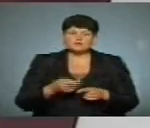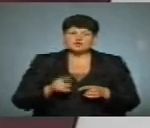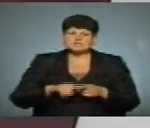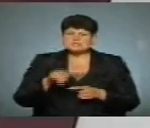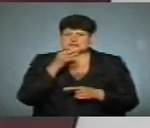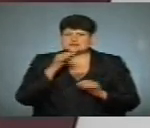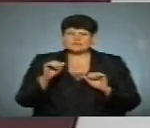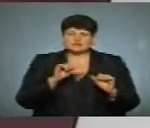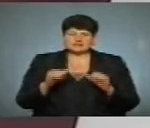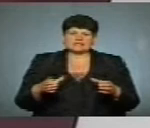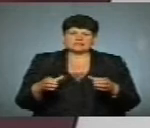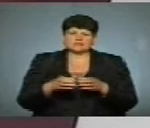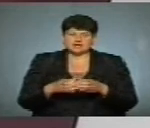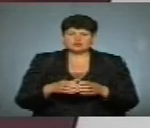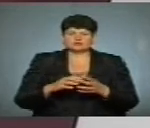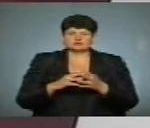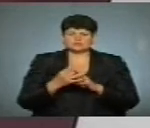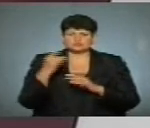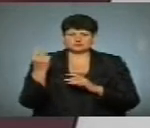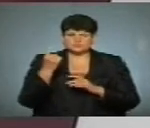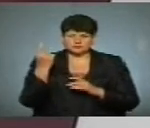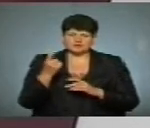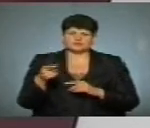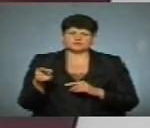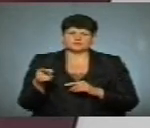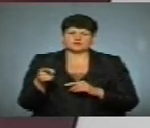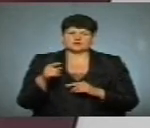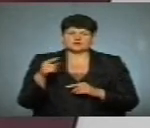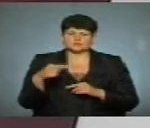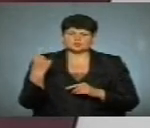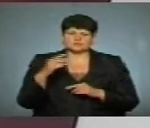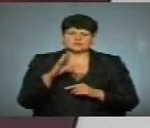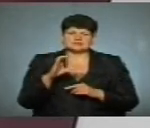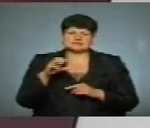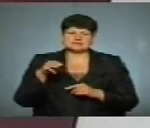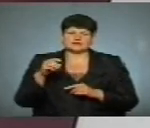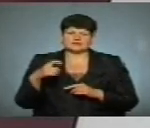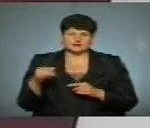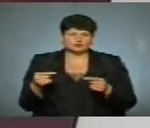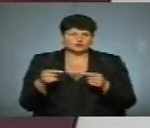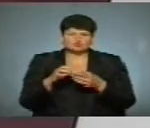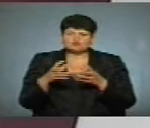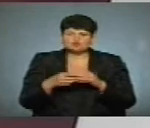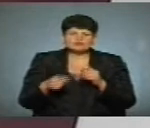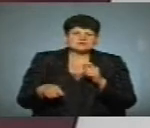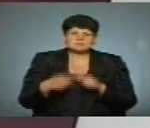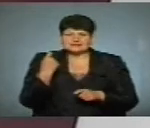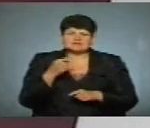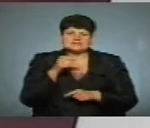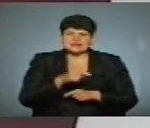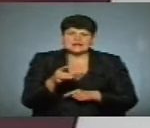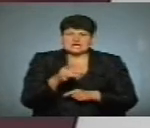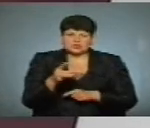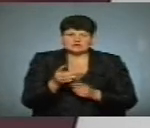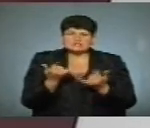повідомив керівник департаменту агропромислового розвитку області Володимир Стахів. За його словами, точно суму збитків у цих районах